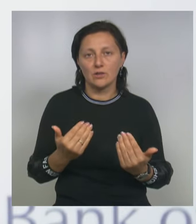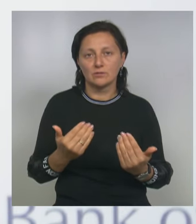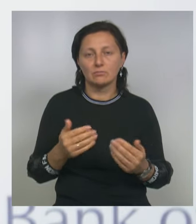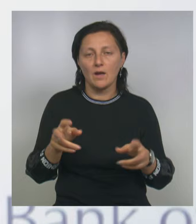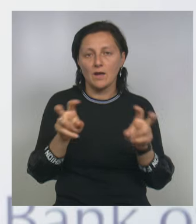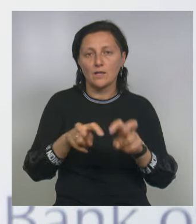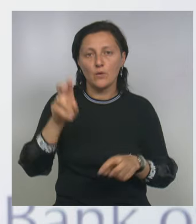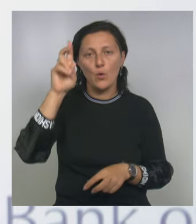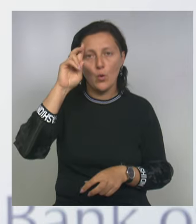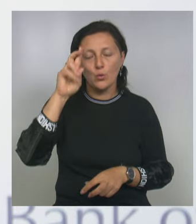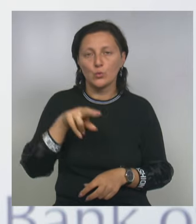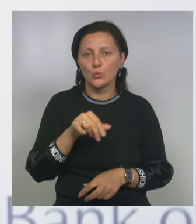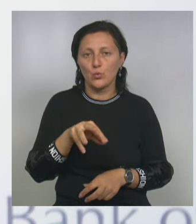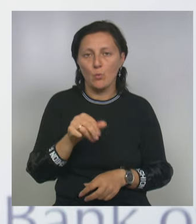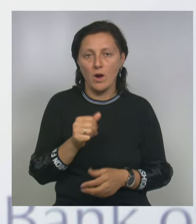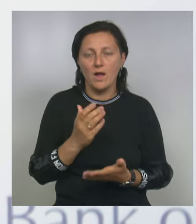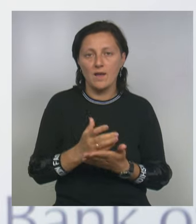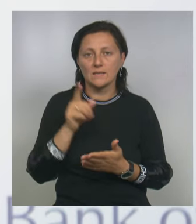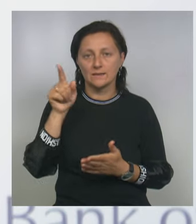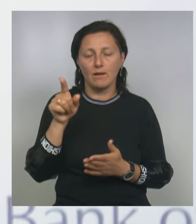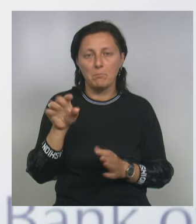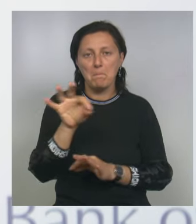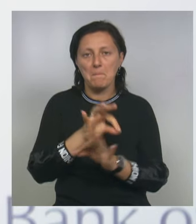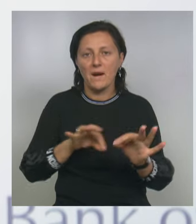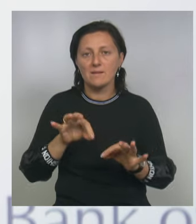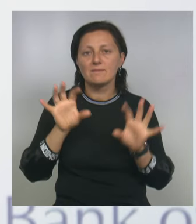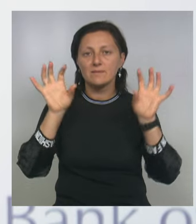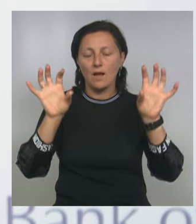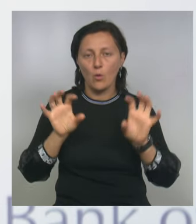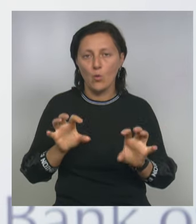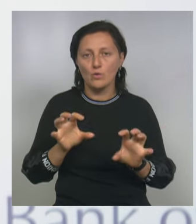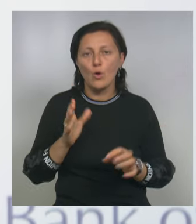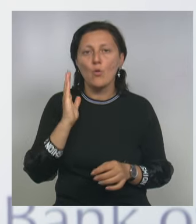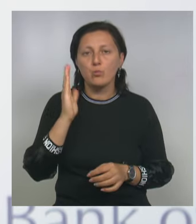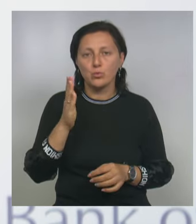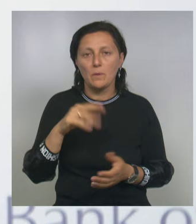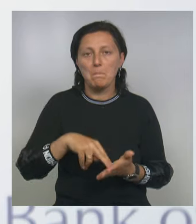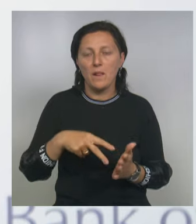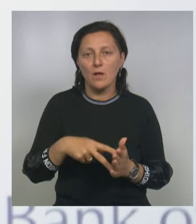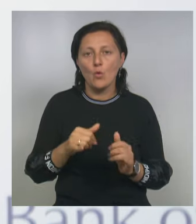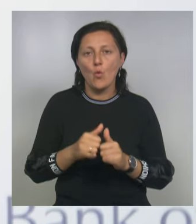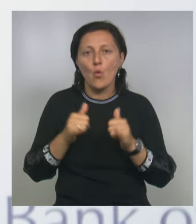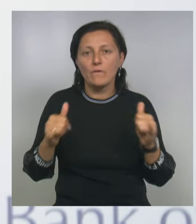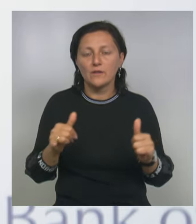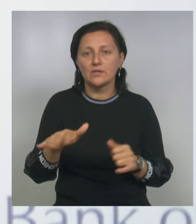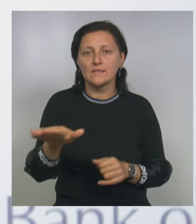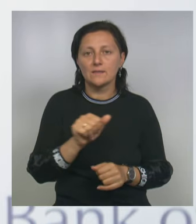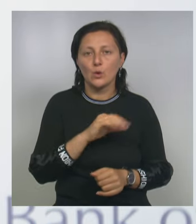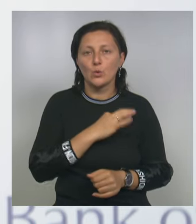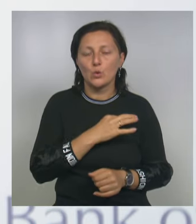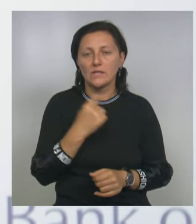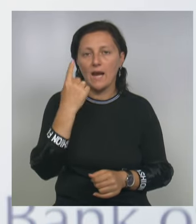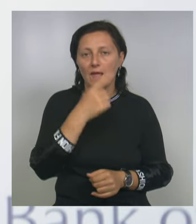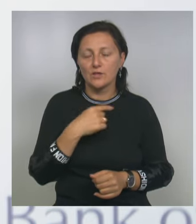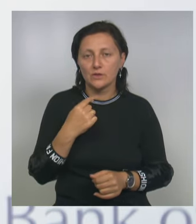рассмотрении Государственной Думы находится проект закона, по которому предполагается увеличение суммы микрозайма для юридических лиц и